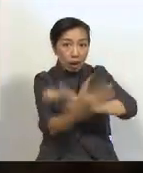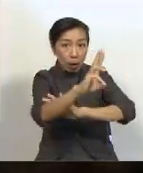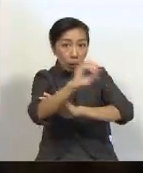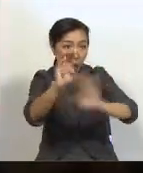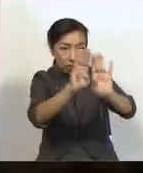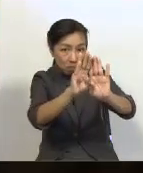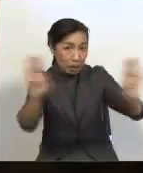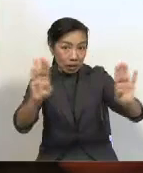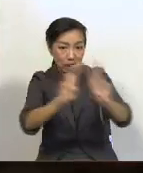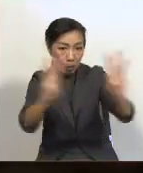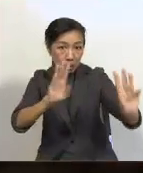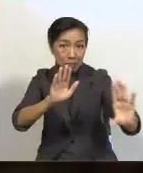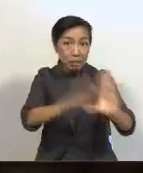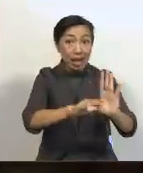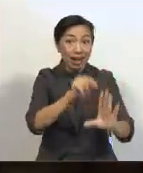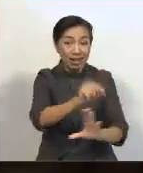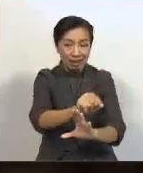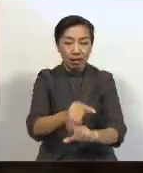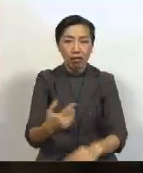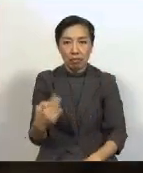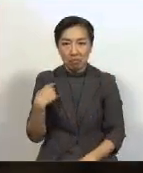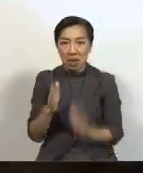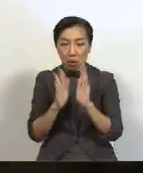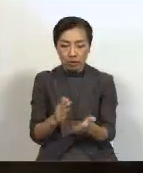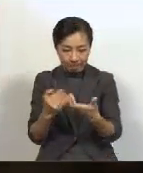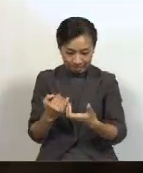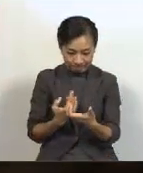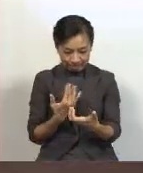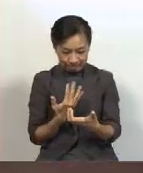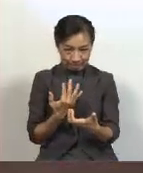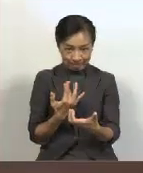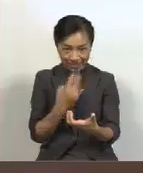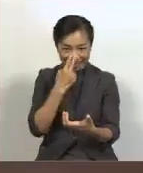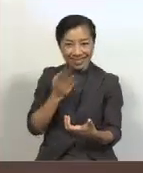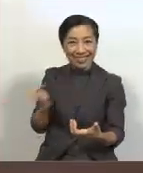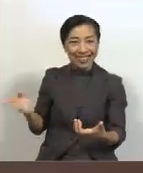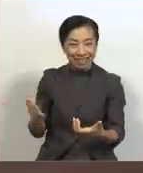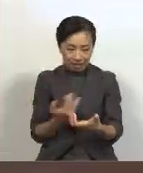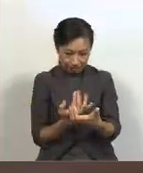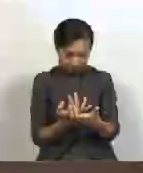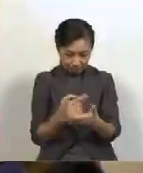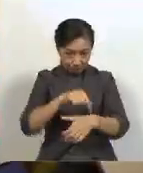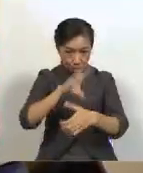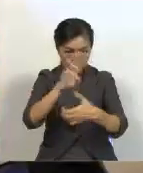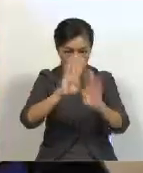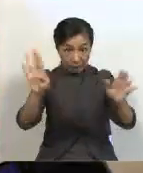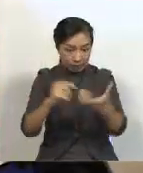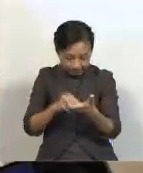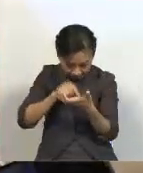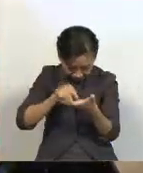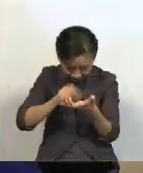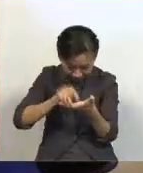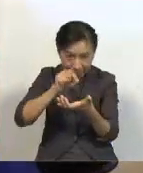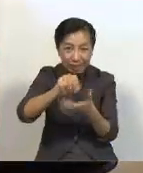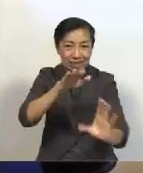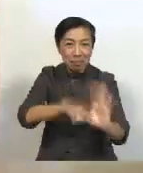เบียนเนี่ยนะคะตั้งแต่เวลา 6:00 เช้าเนี่ยหลายๆคนค่ะคุณผู้ชมอยู่ที่หน้าจอโทรศัพท์อย่างที่เห็นนี่เลยค่ะพยายามที่จะเข้าไปลงทะเบียนในเว็บ